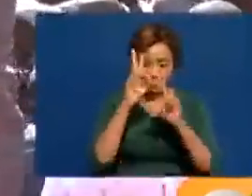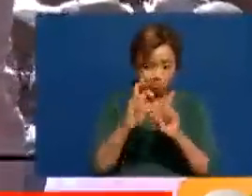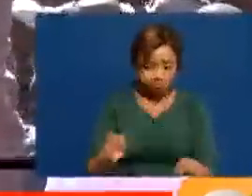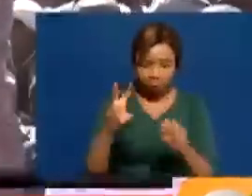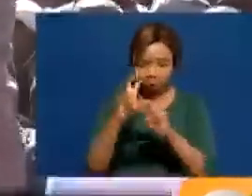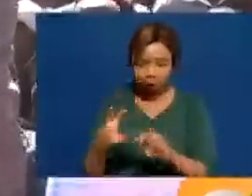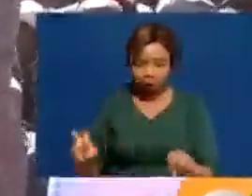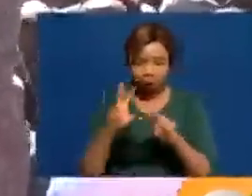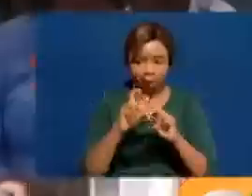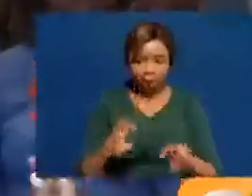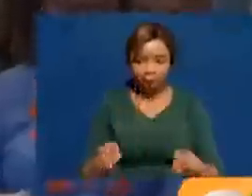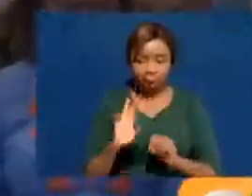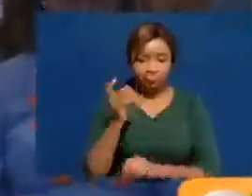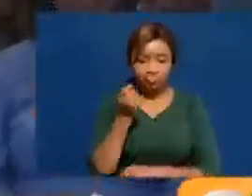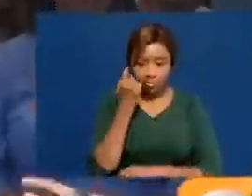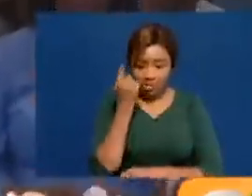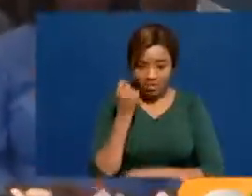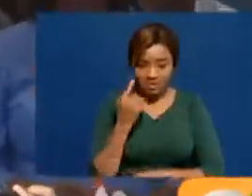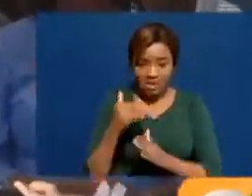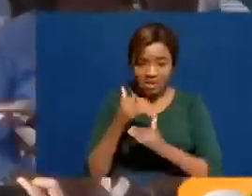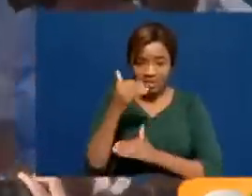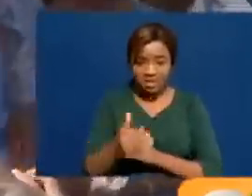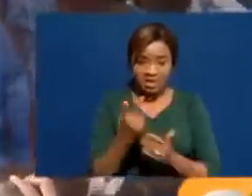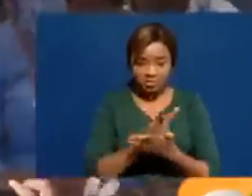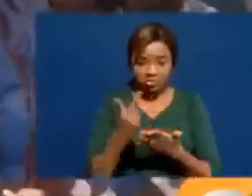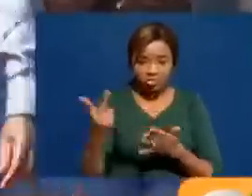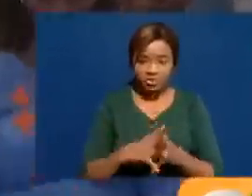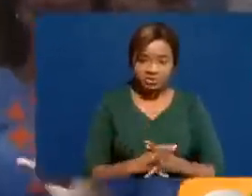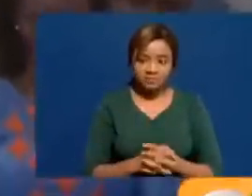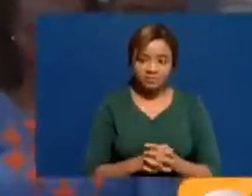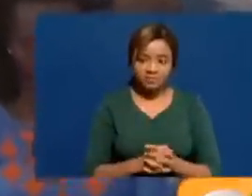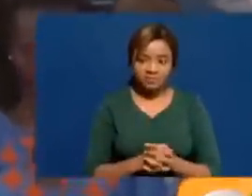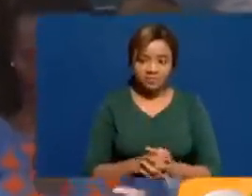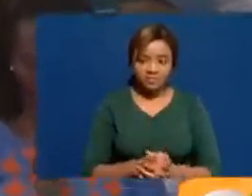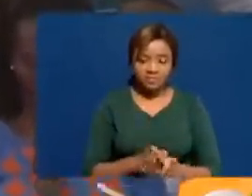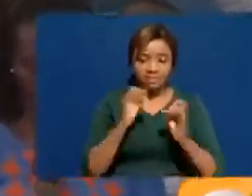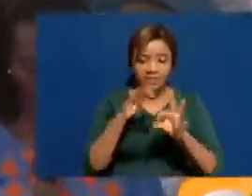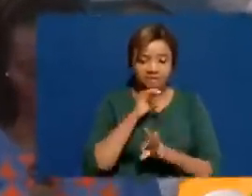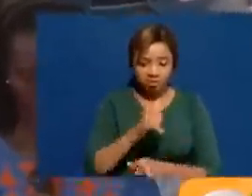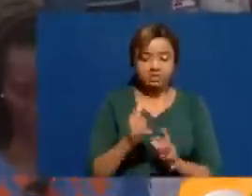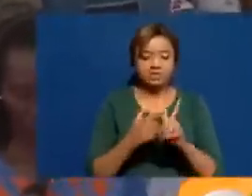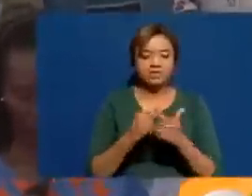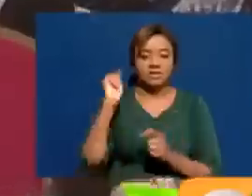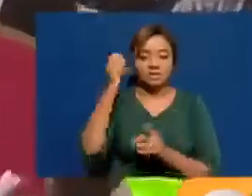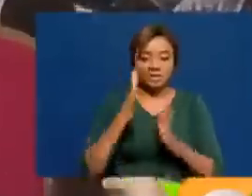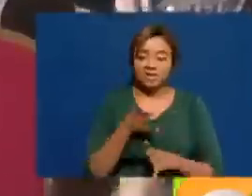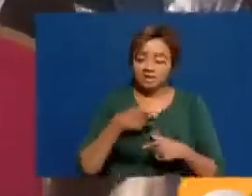Sio bwana Ruto, umeelewa vizuri? Within the next 2 weeks. Lazima wa Kenya watachukua hatua yao